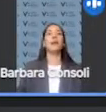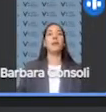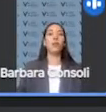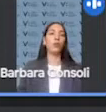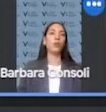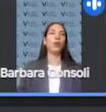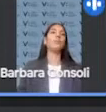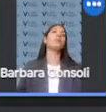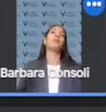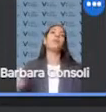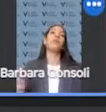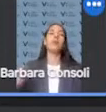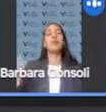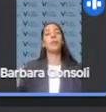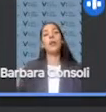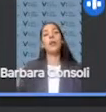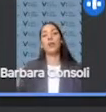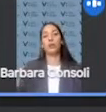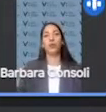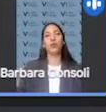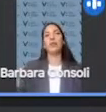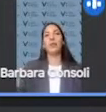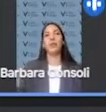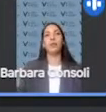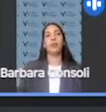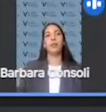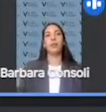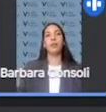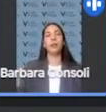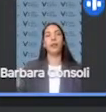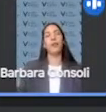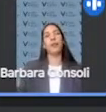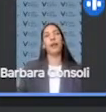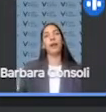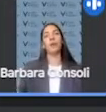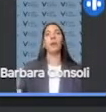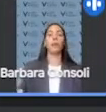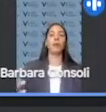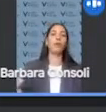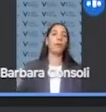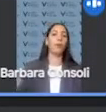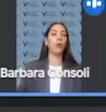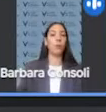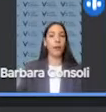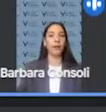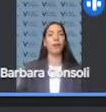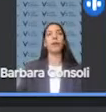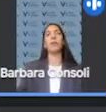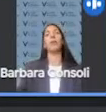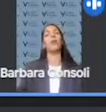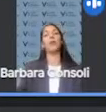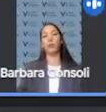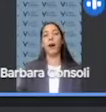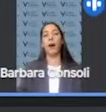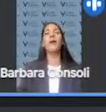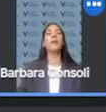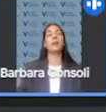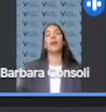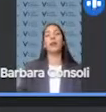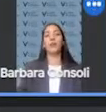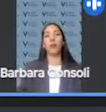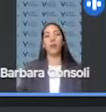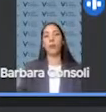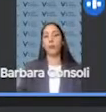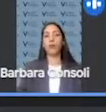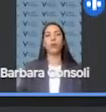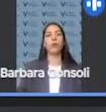perché innanzitutto seguire il corso ci consente di avere una preparazione più completa perché abbiamo la fortuna di